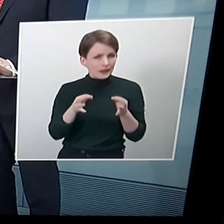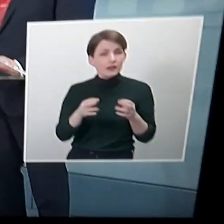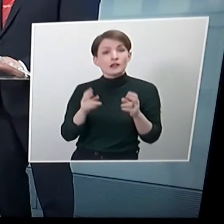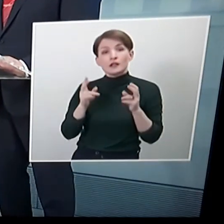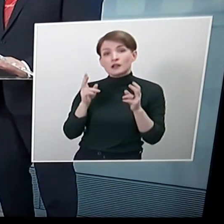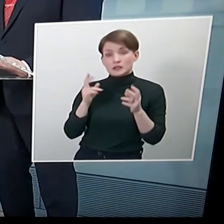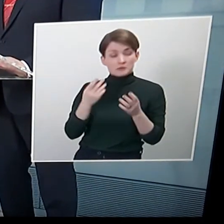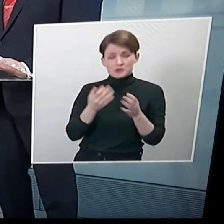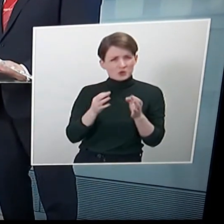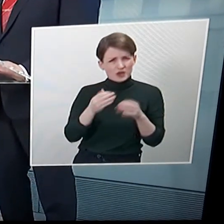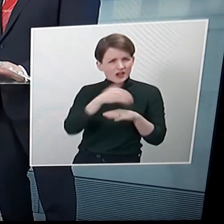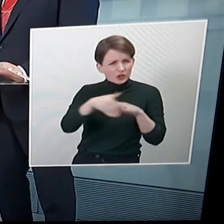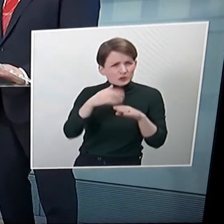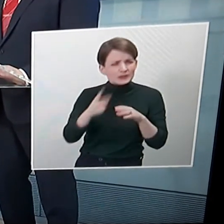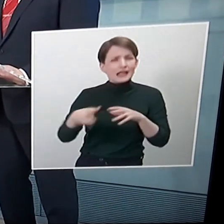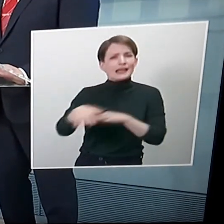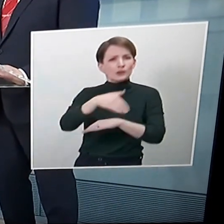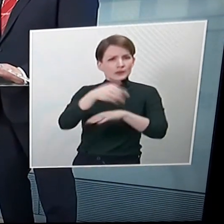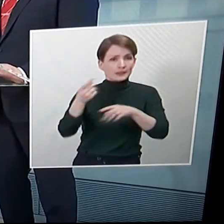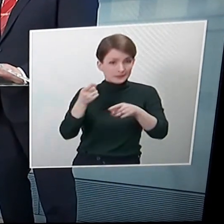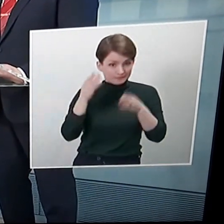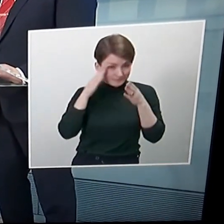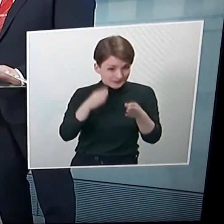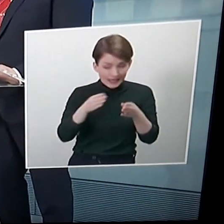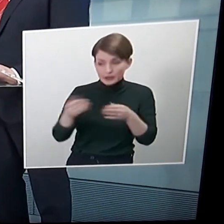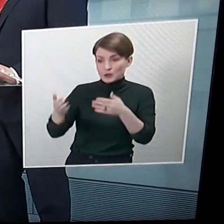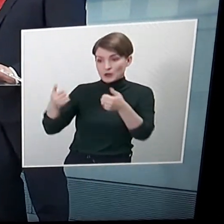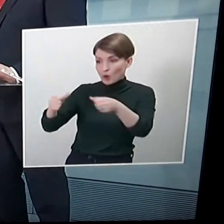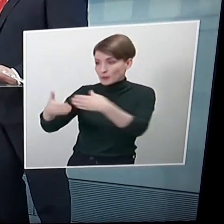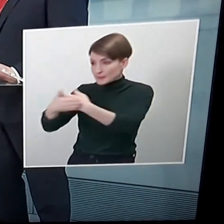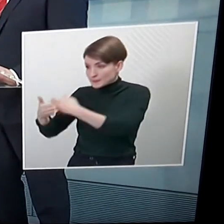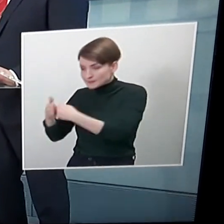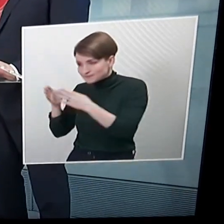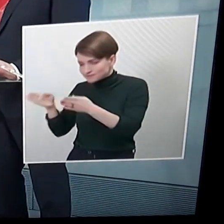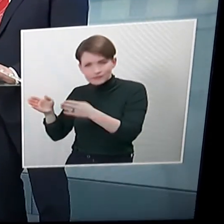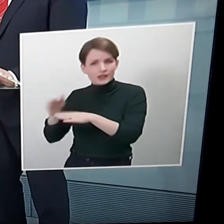liikkumiseen, eivätkä vaikkapa yksittäisten liikkeiden sulkemiseen. Kiitoksia. Kiitos. Ja tässä